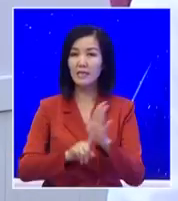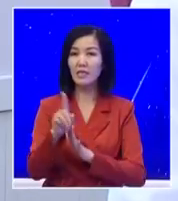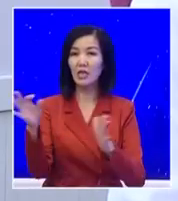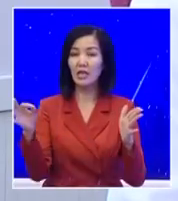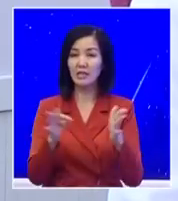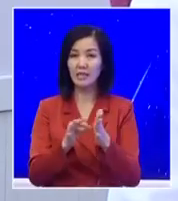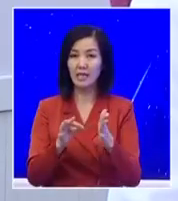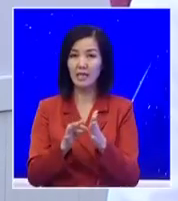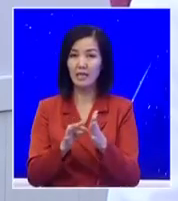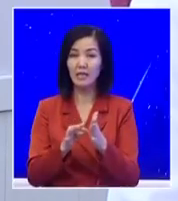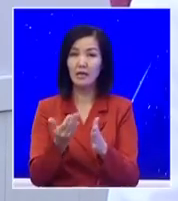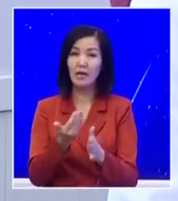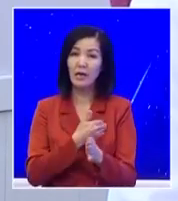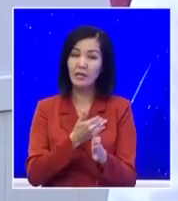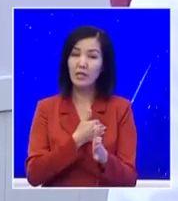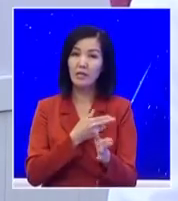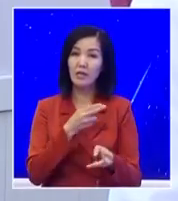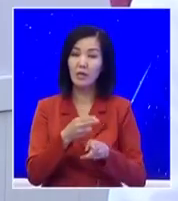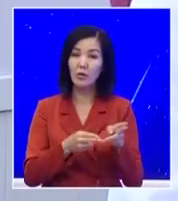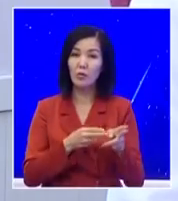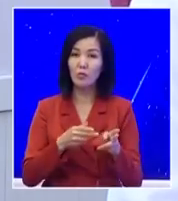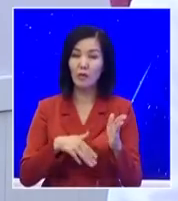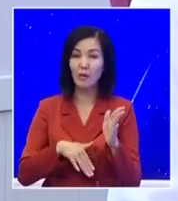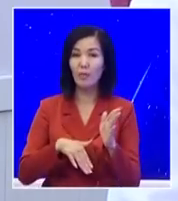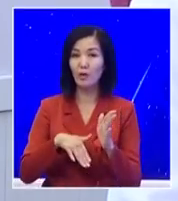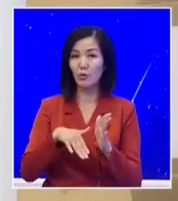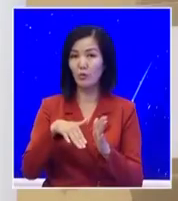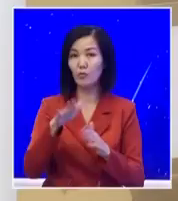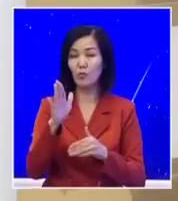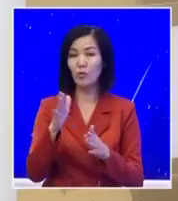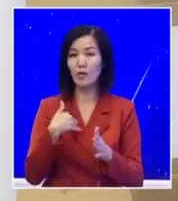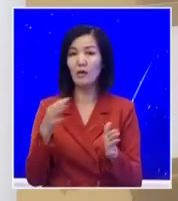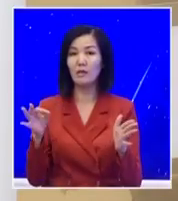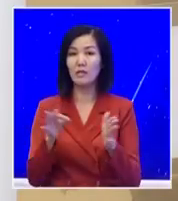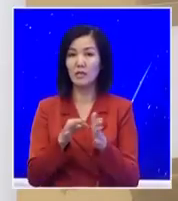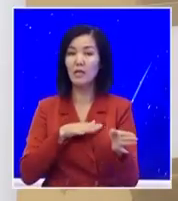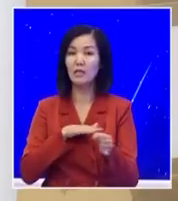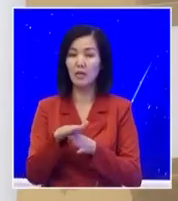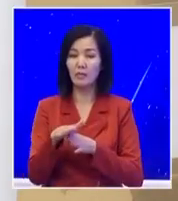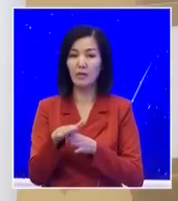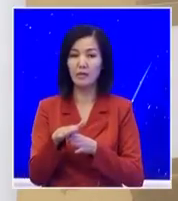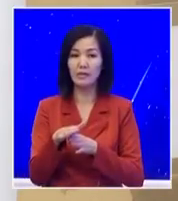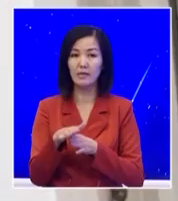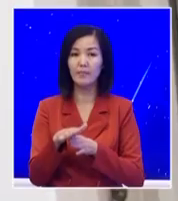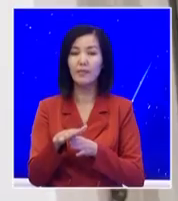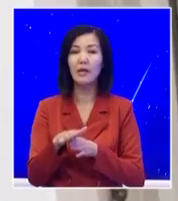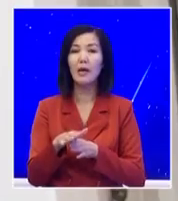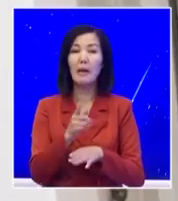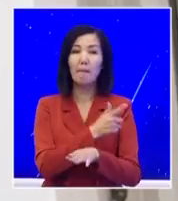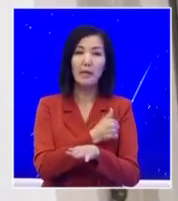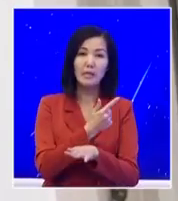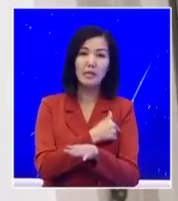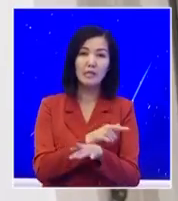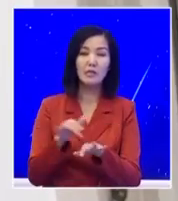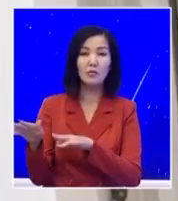именно стать хирургом, и потихоньку я к ней шел. Онкология – это то, с чего начал свою медицинскую деятельность